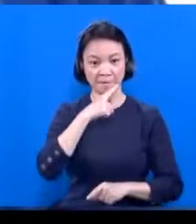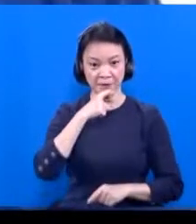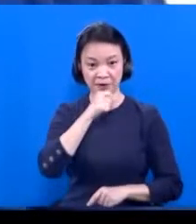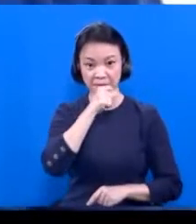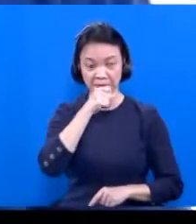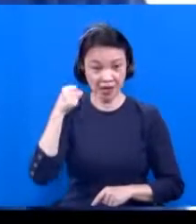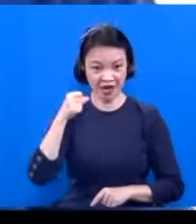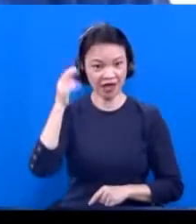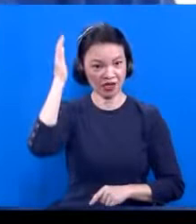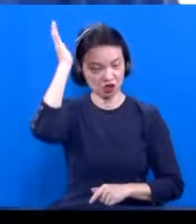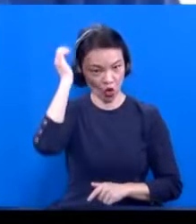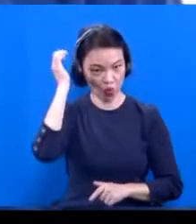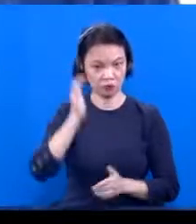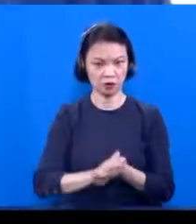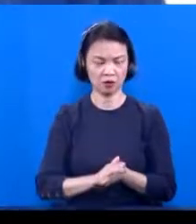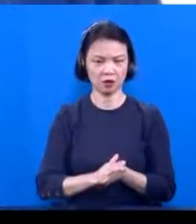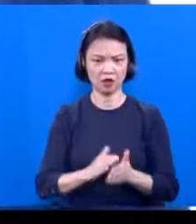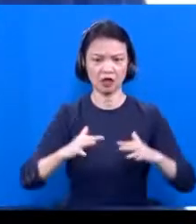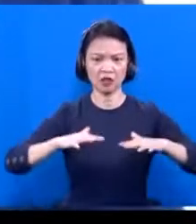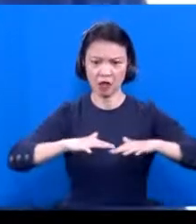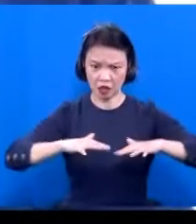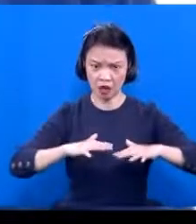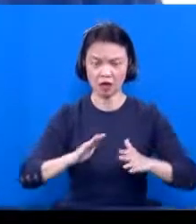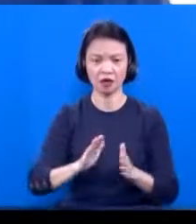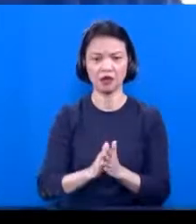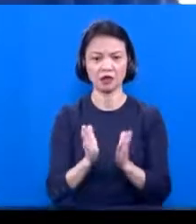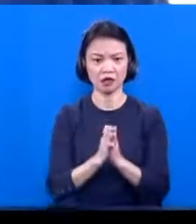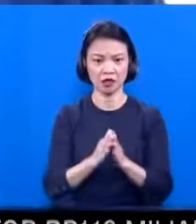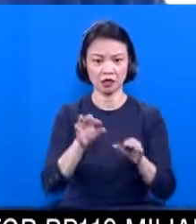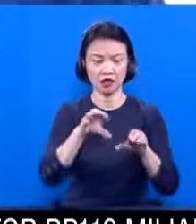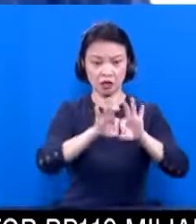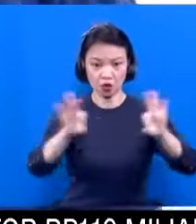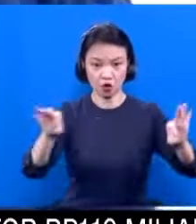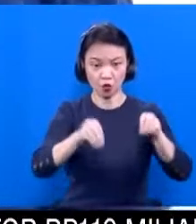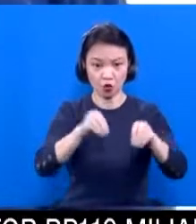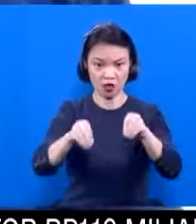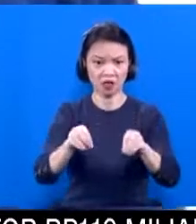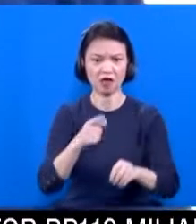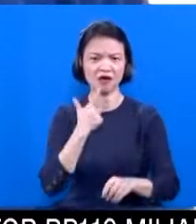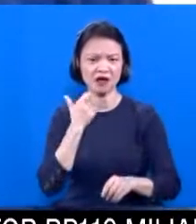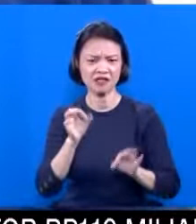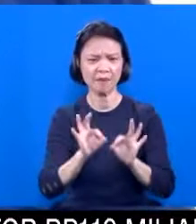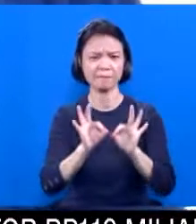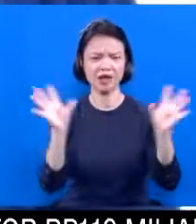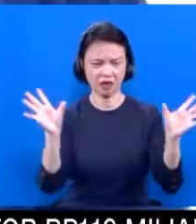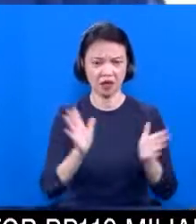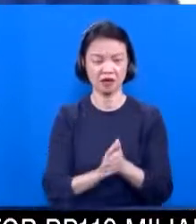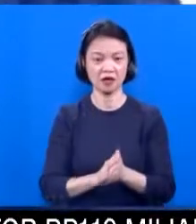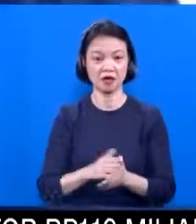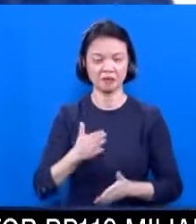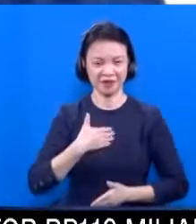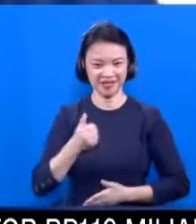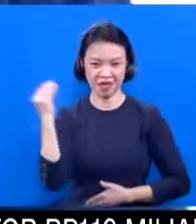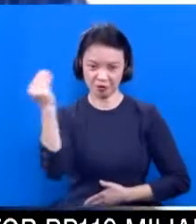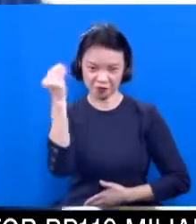dengan sayur biasa yang tanah itu beda, karena rasanya pun beda. Dan lebih segar, orang bisa sambil wisata kuliner kemari, sambil